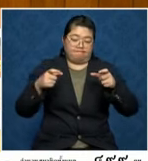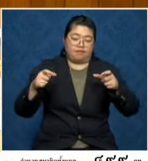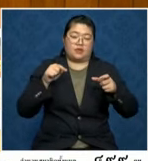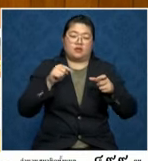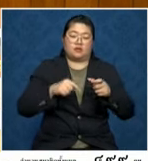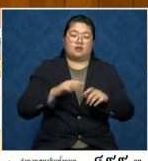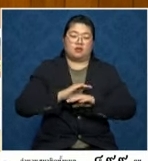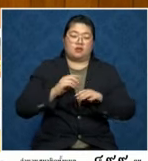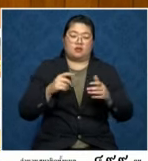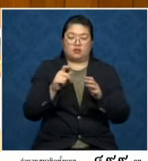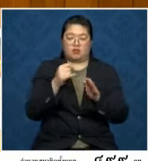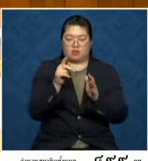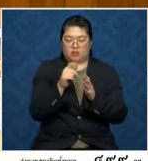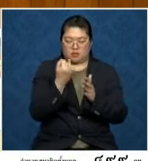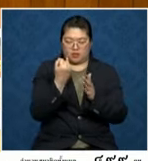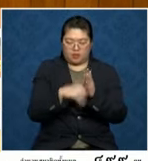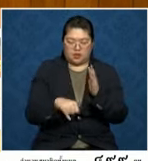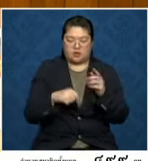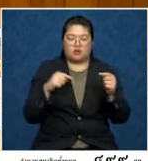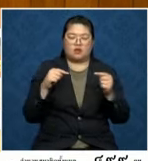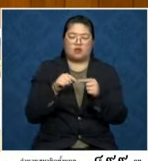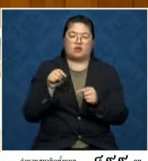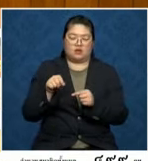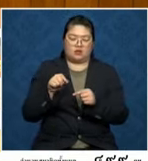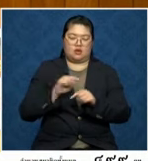ผิดอันเกินใช้เช็คพ.ศ.